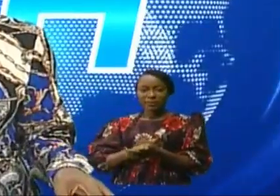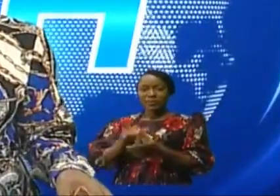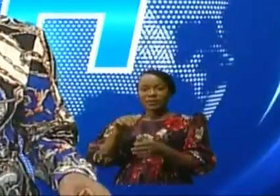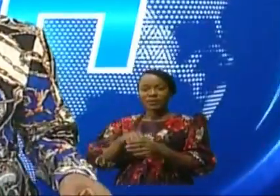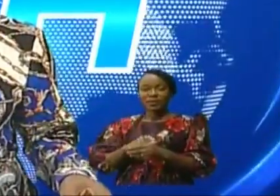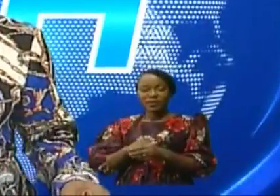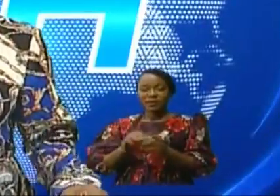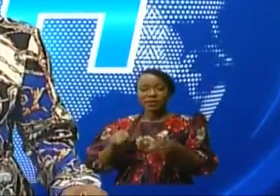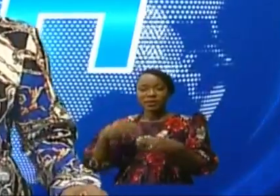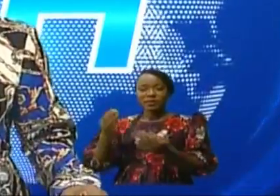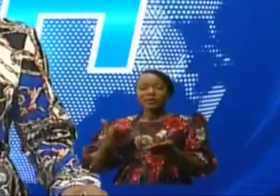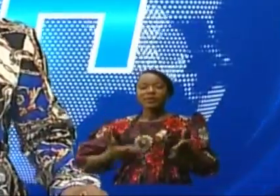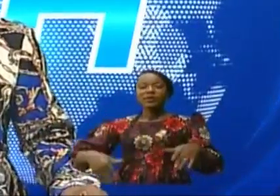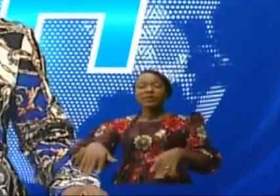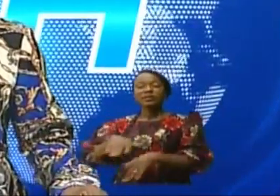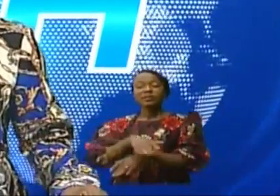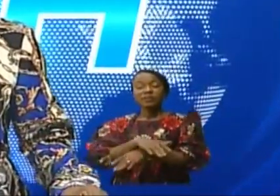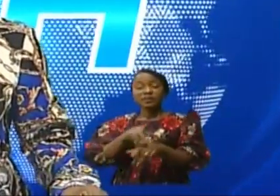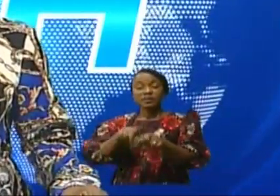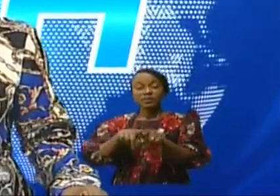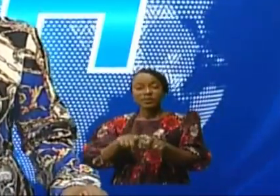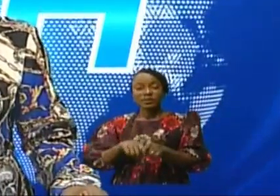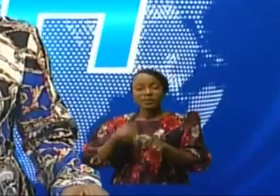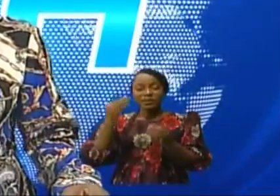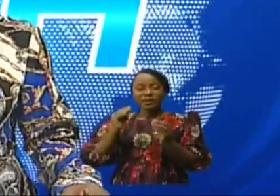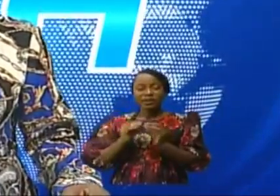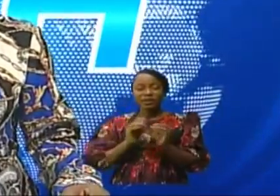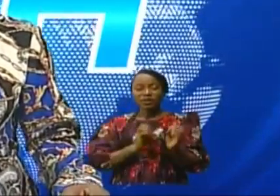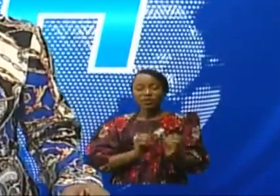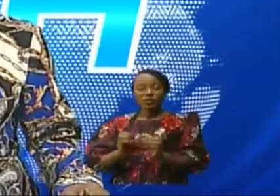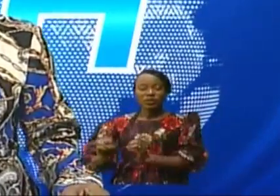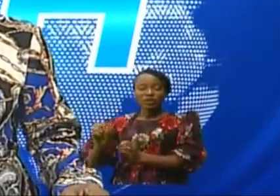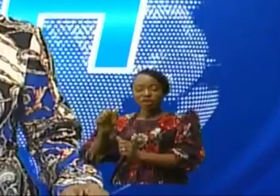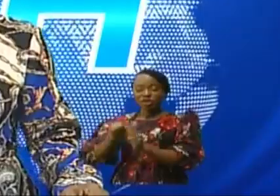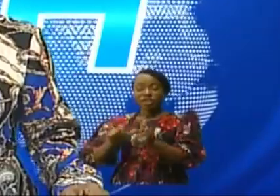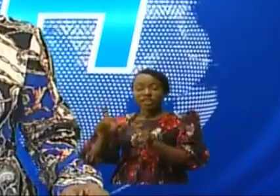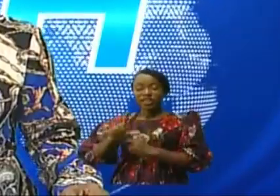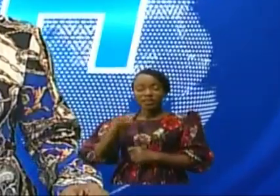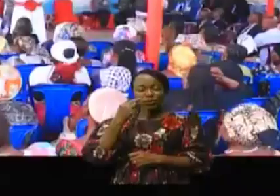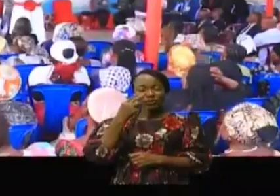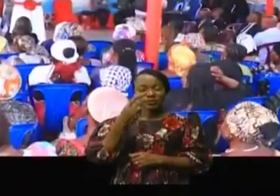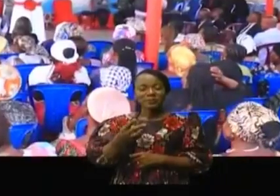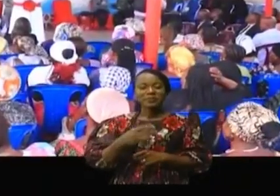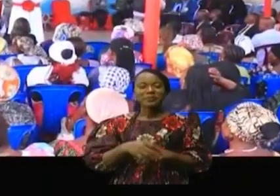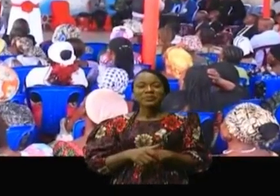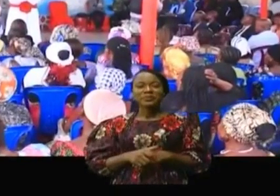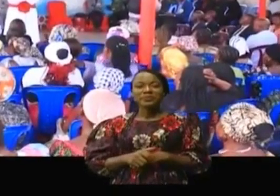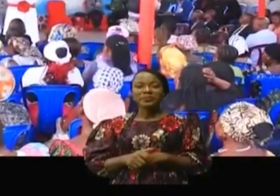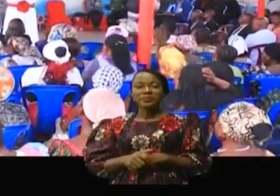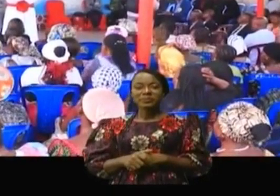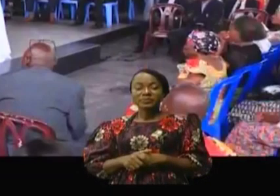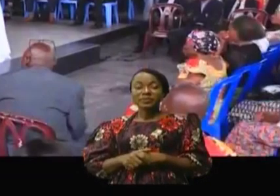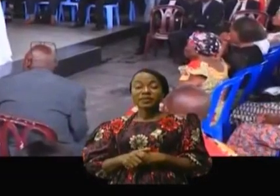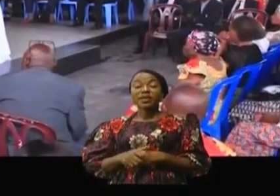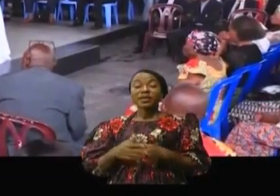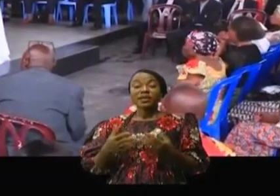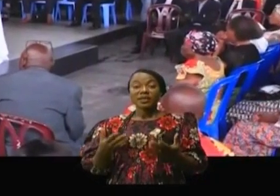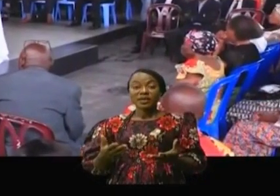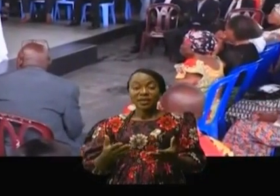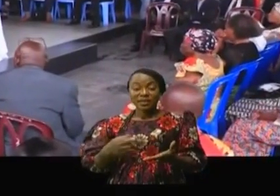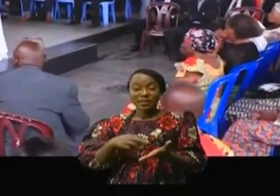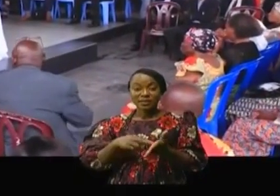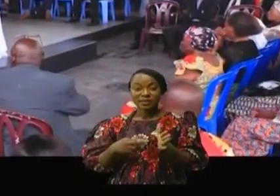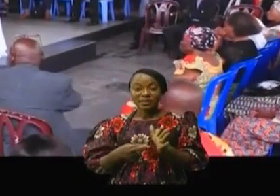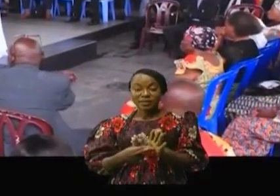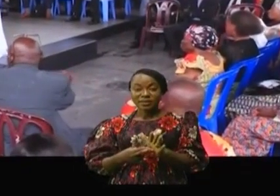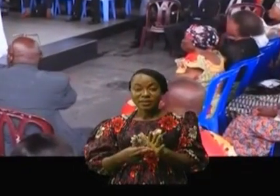leur offrant des pagnes. C'était à l'issue d'une réunion organisée chaque lundi. Gabi Mabengi était l'invité de marque